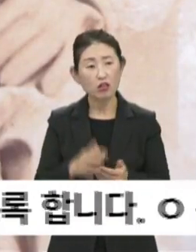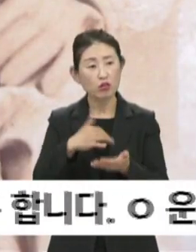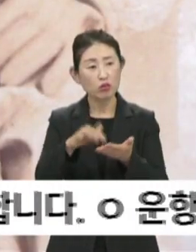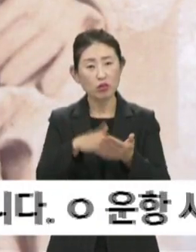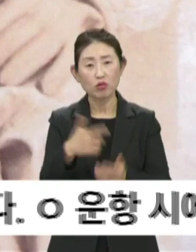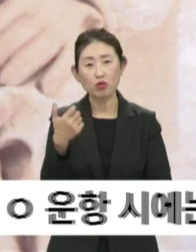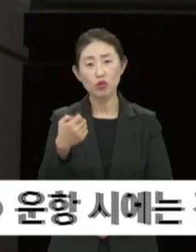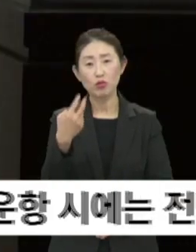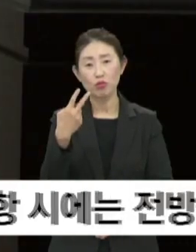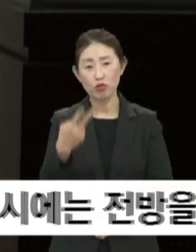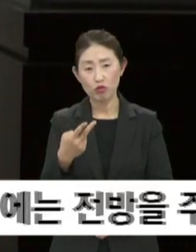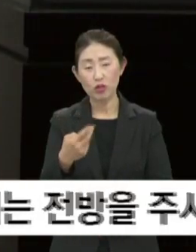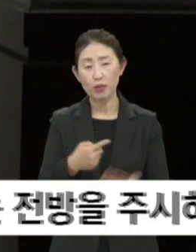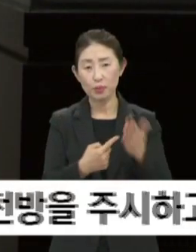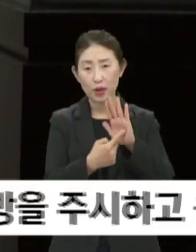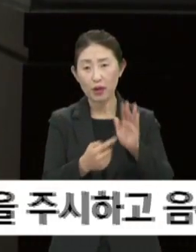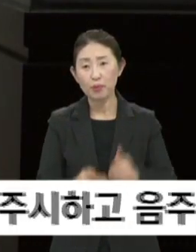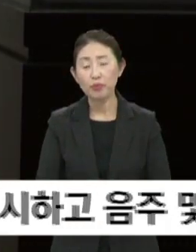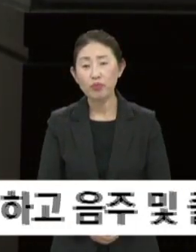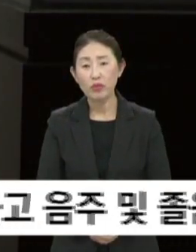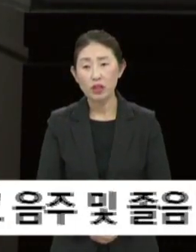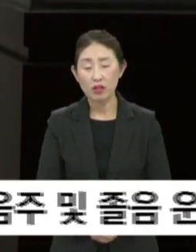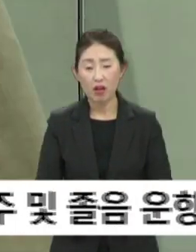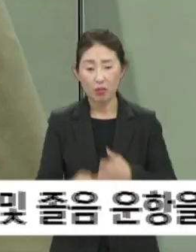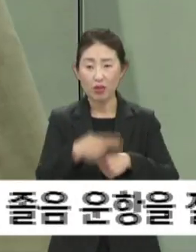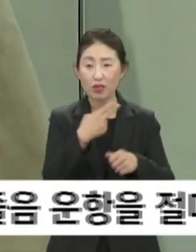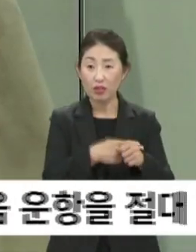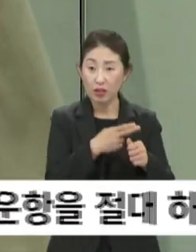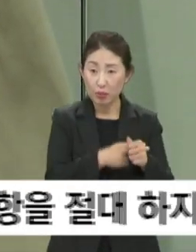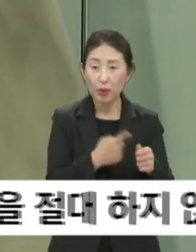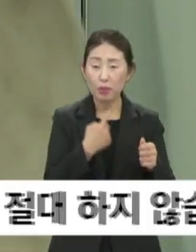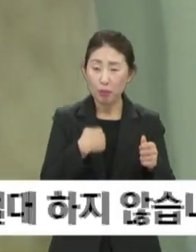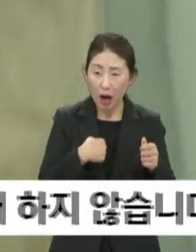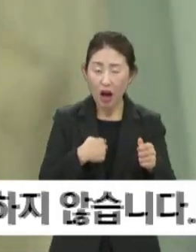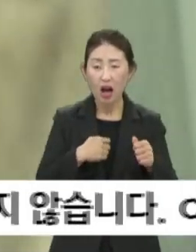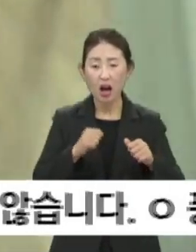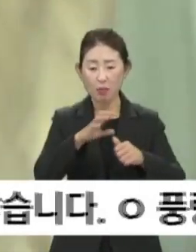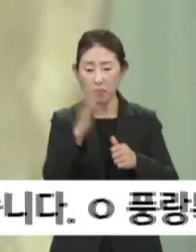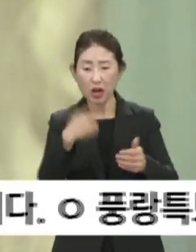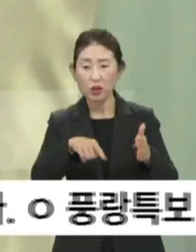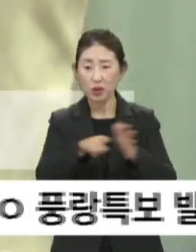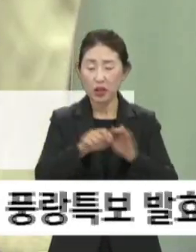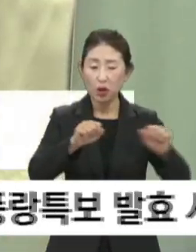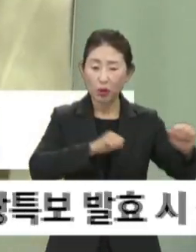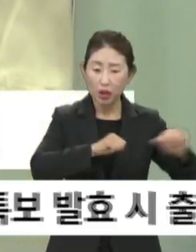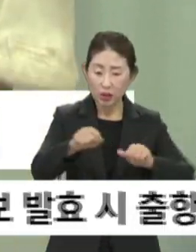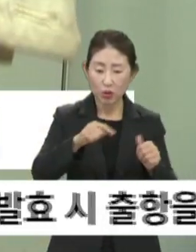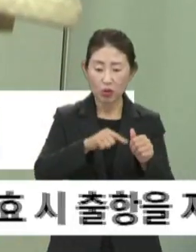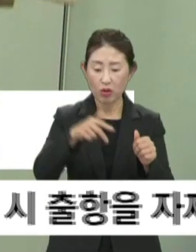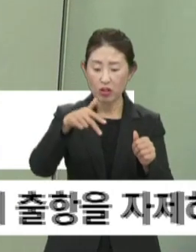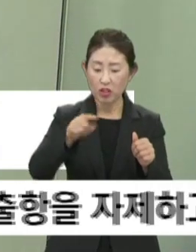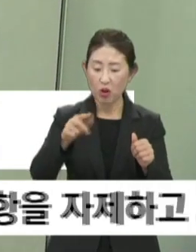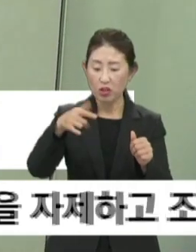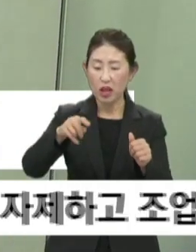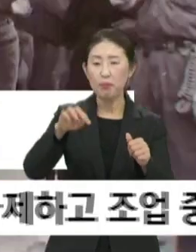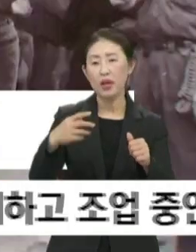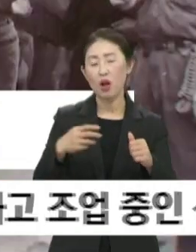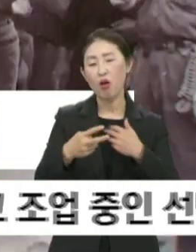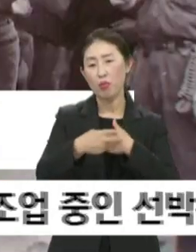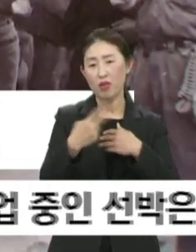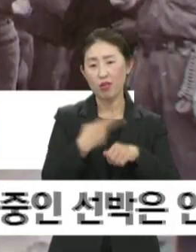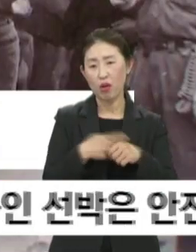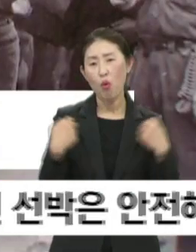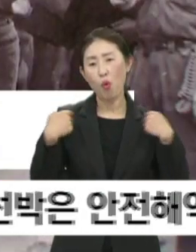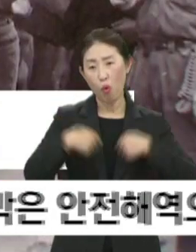62점이 공개됐습니다. 외교관이자 의사로 활동하며 독립운동을 펼친 서재필 선생의 진료 가운을 비롯해